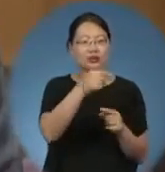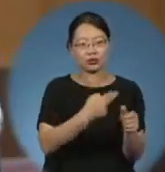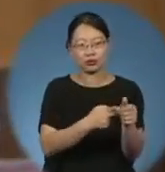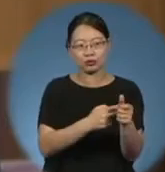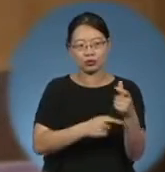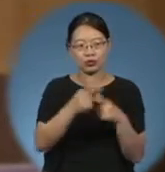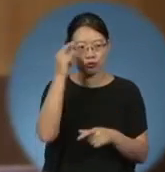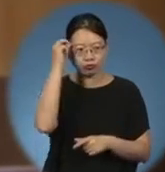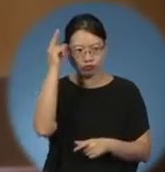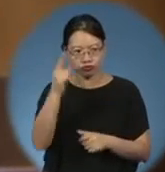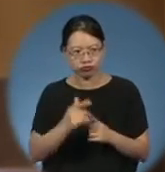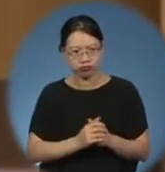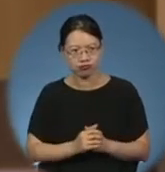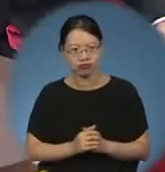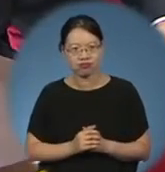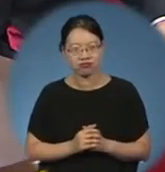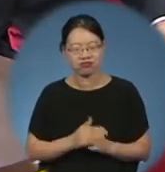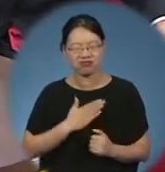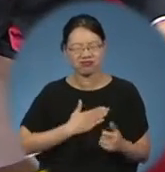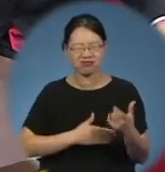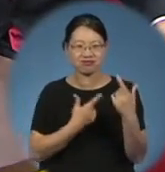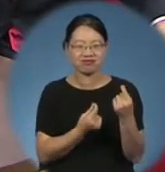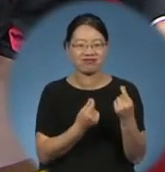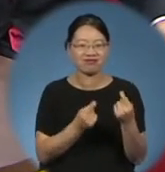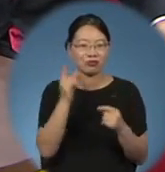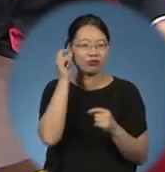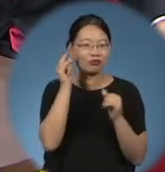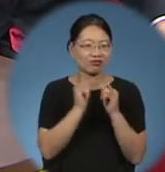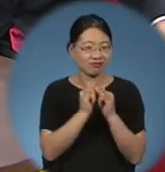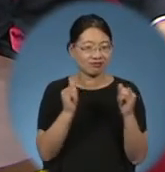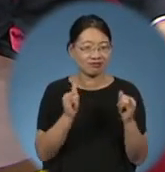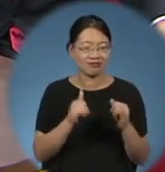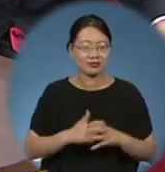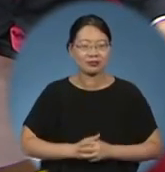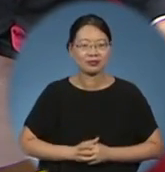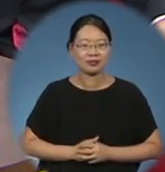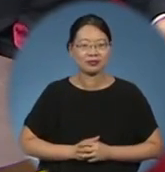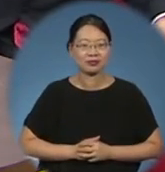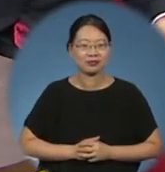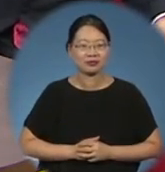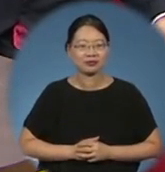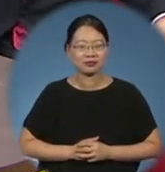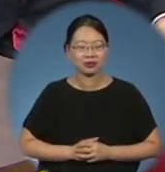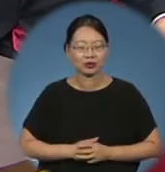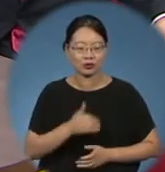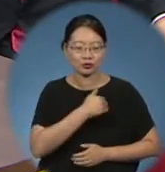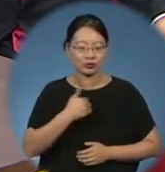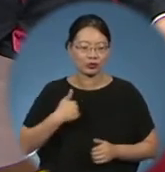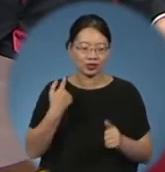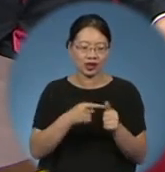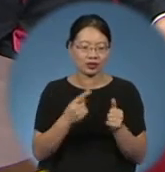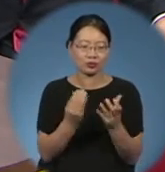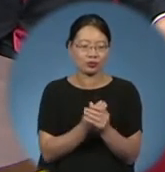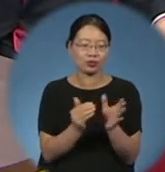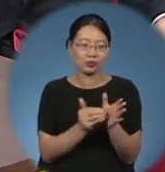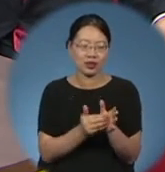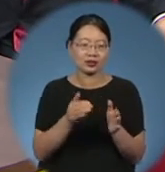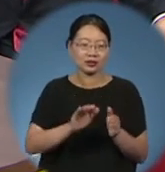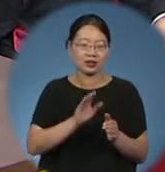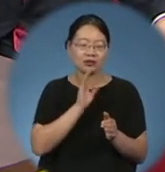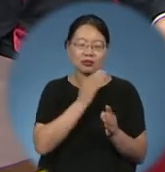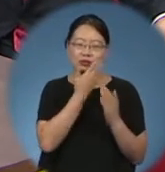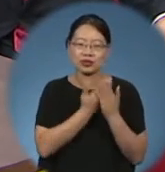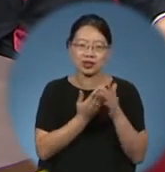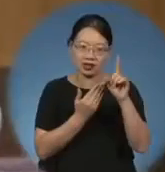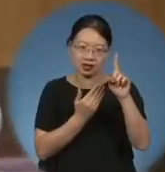훌륭하신 에요 자락을 했겠습니까 대단하신 분인데 어 어 내가 충분히 가르칠 거다 가르쳤다 4 그런데 정말 중요한